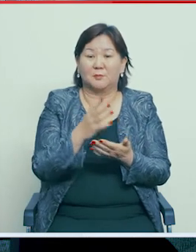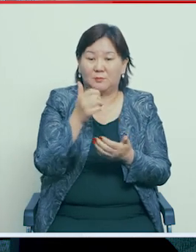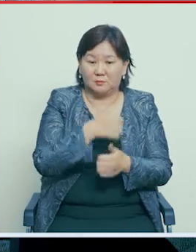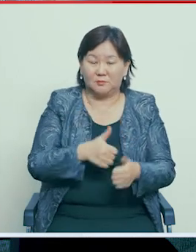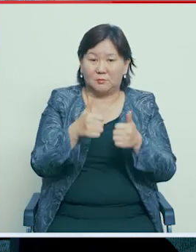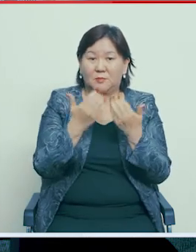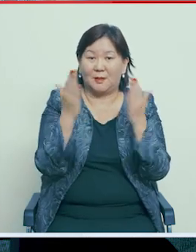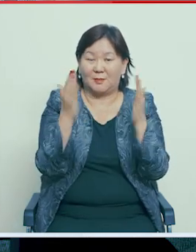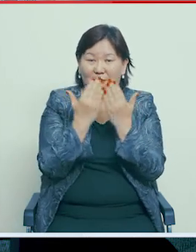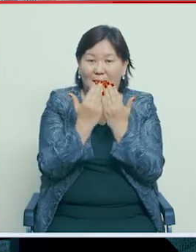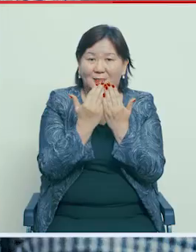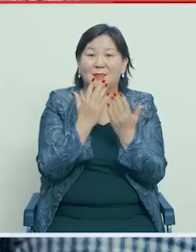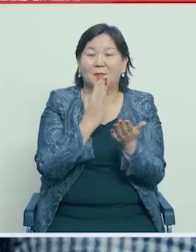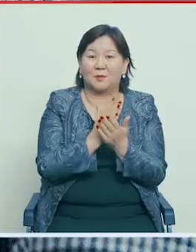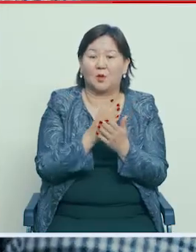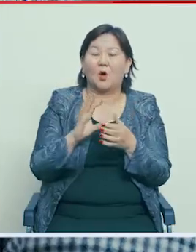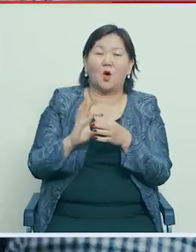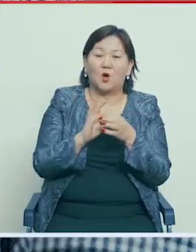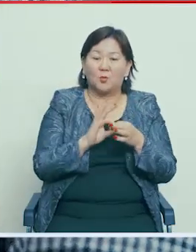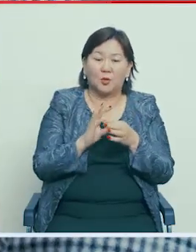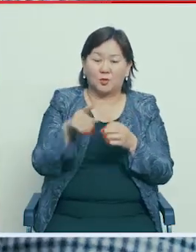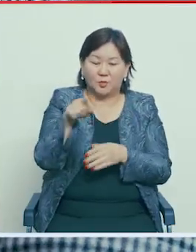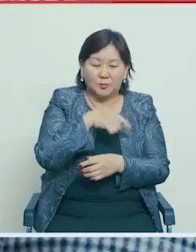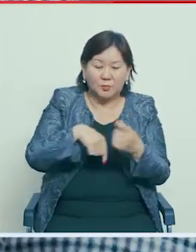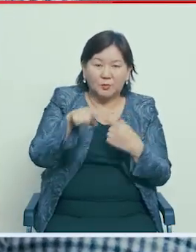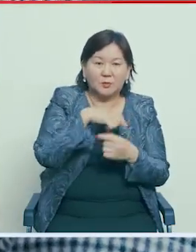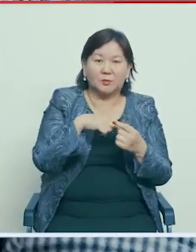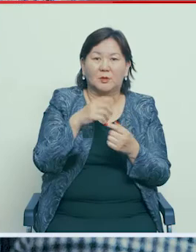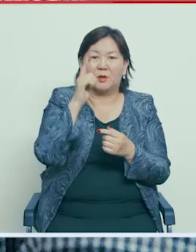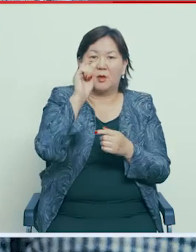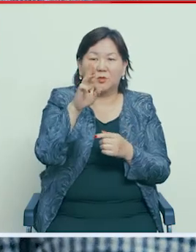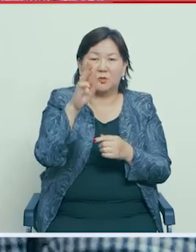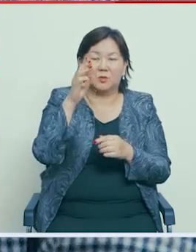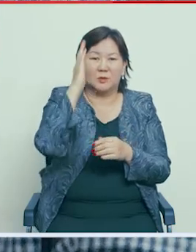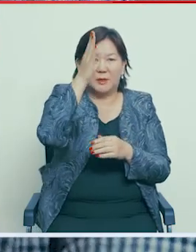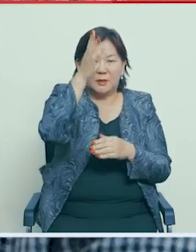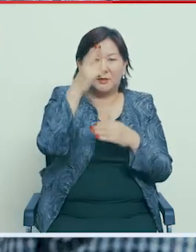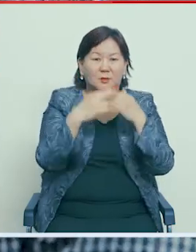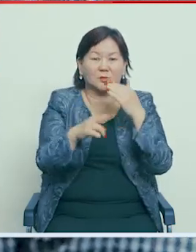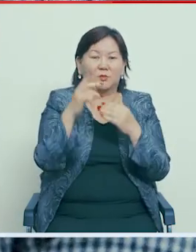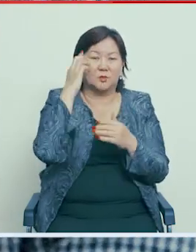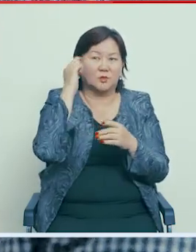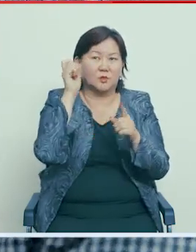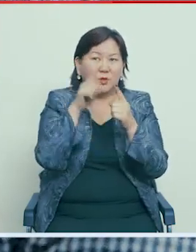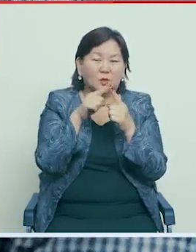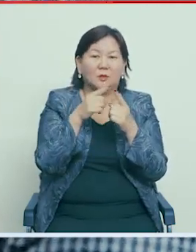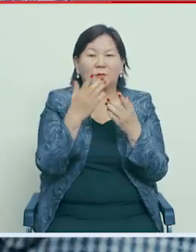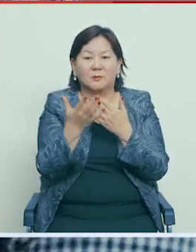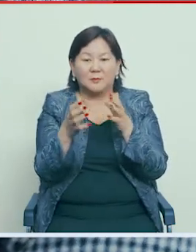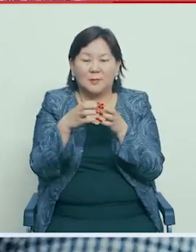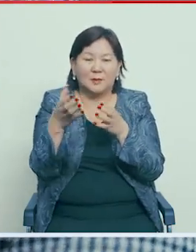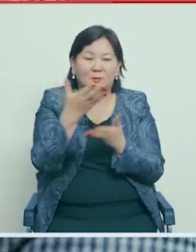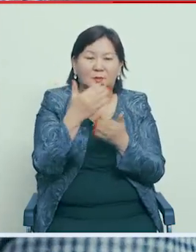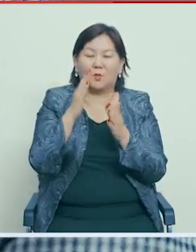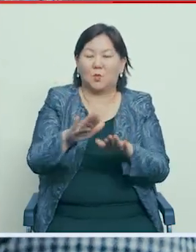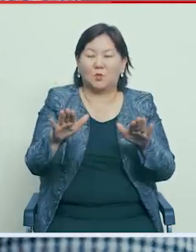бүрэн хаалттай байж байгаа. Зөвхөн холбооныхоо түвшинд бид нар энэ хэдийн ирээдүйн зорилгоо болоод бид нар ингээд хөрхөн хамтраад одоо баг болоод ингээ